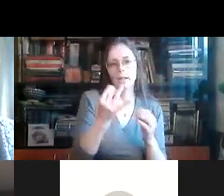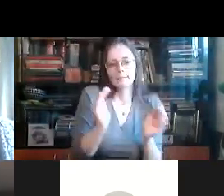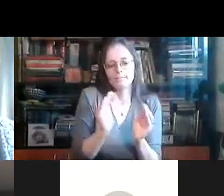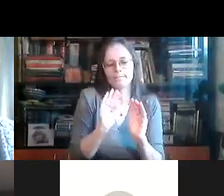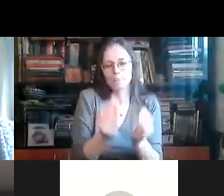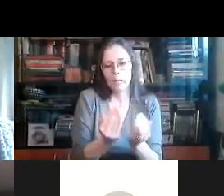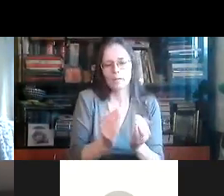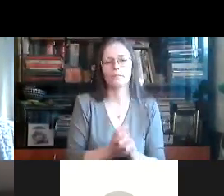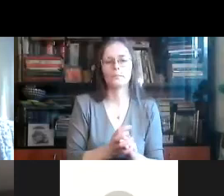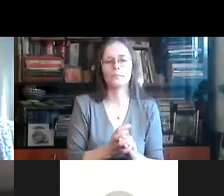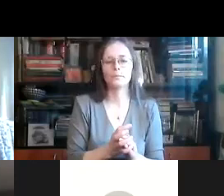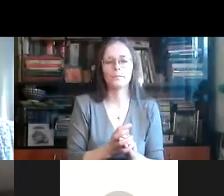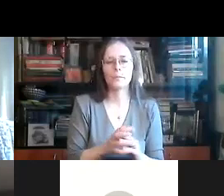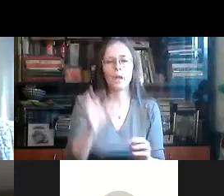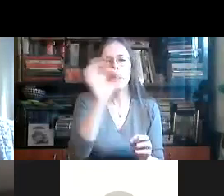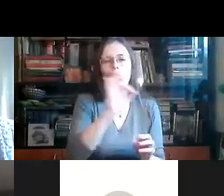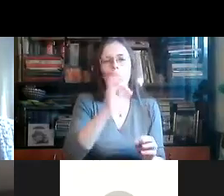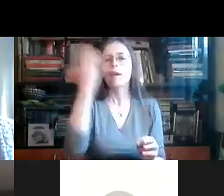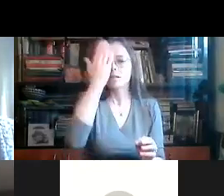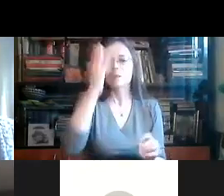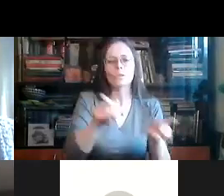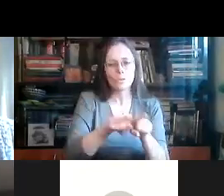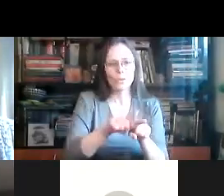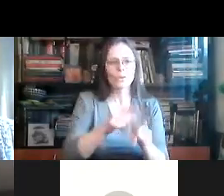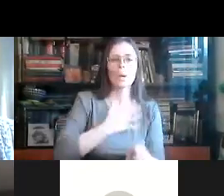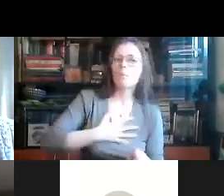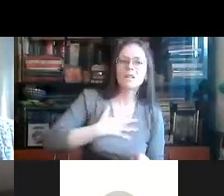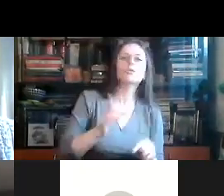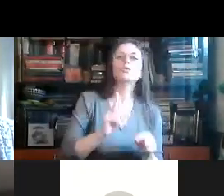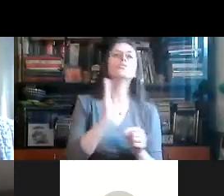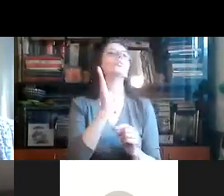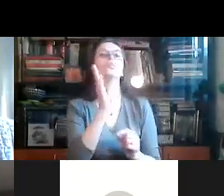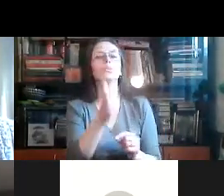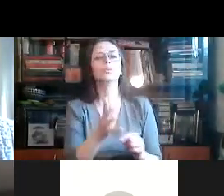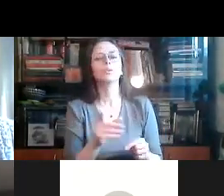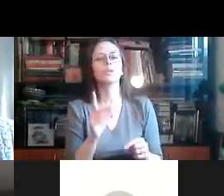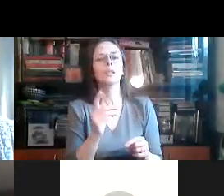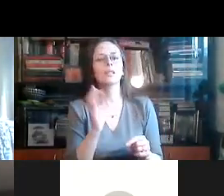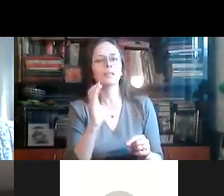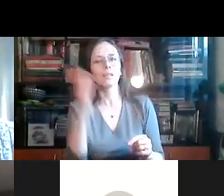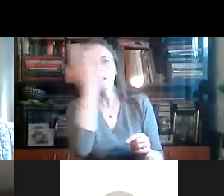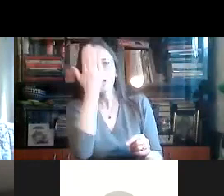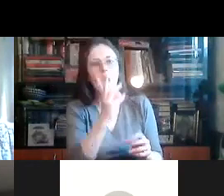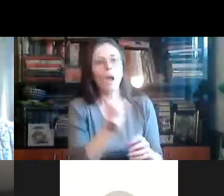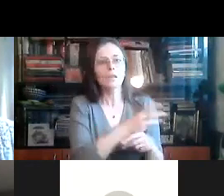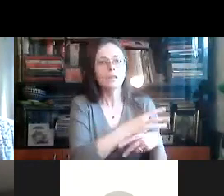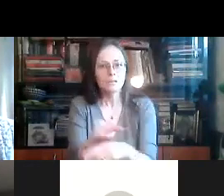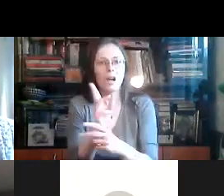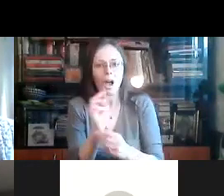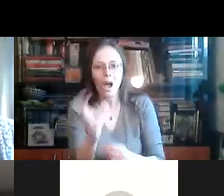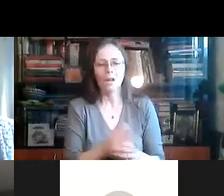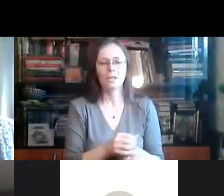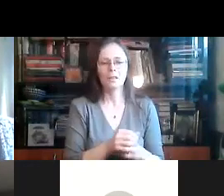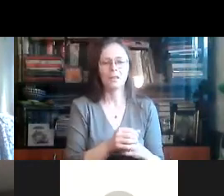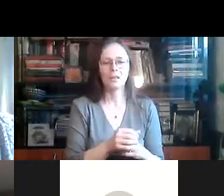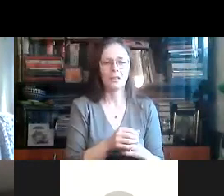кино тоже тут как-то все переживали, думали, что же будет с кино, наше кино, а кто нам его снимет, а фестивали все